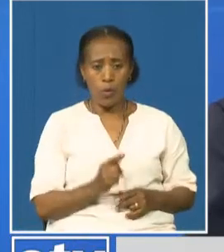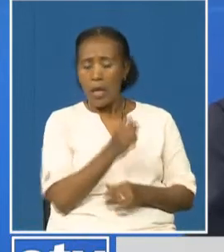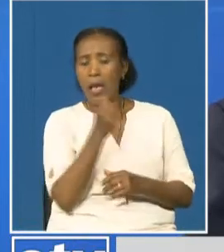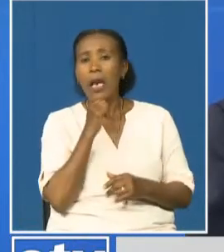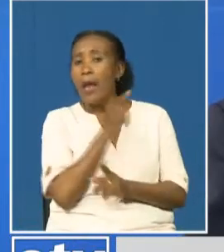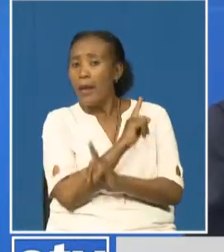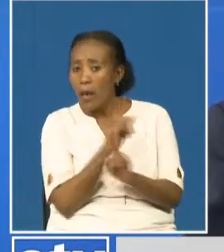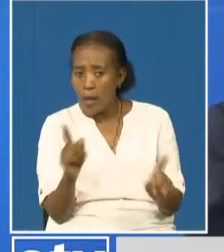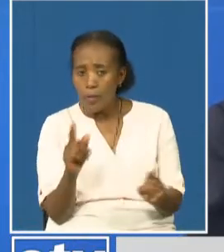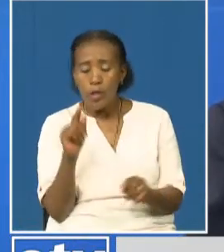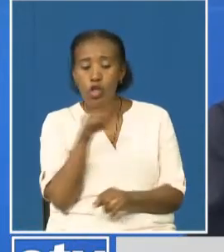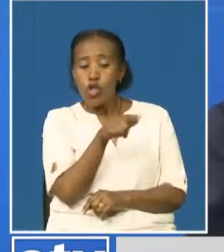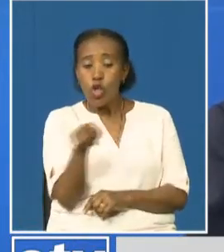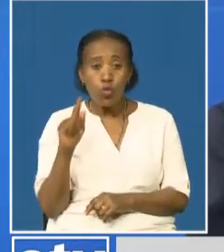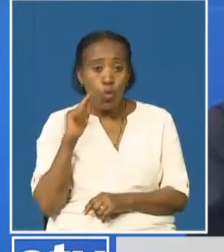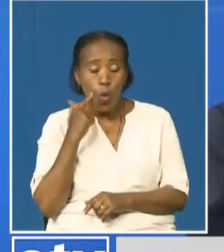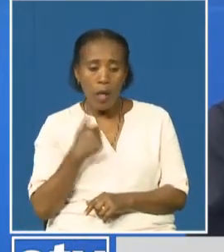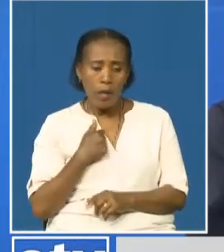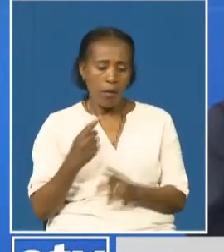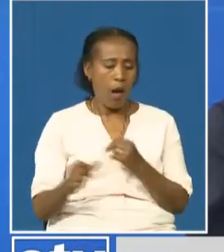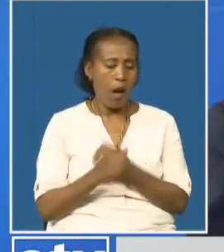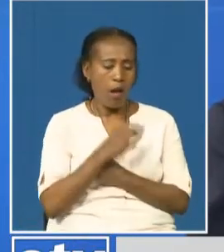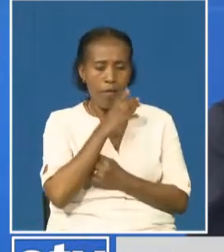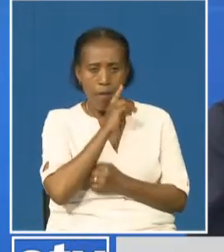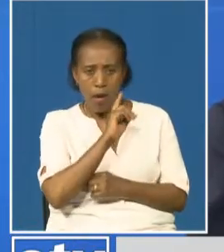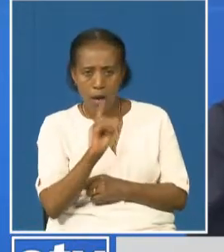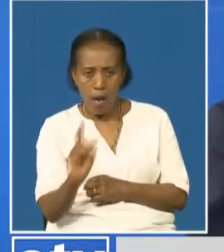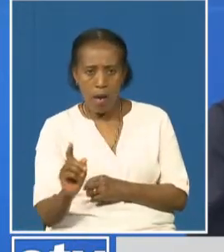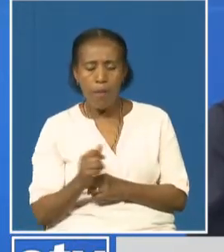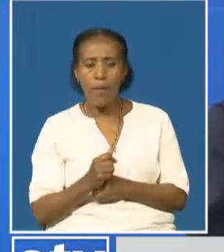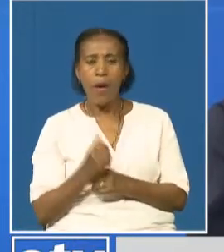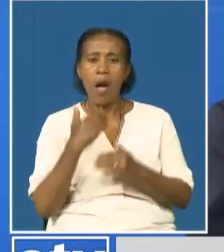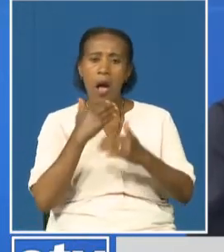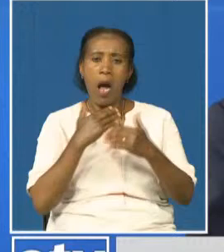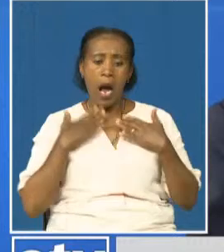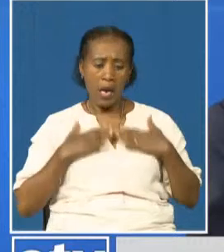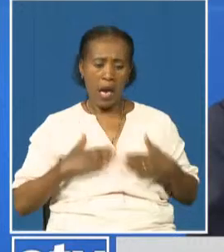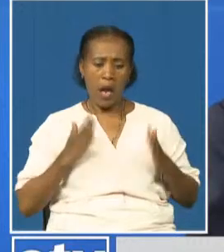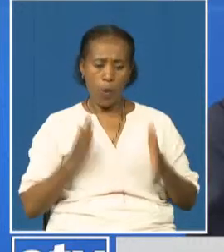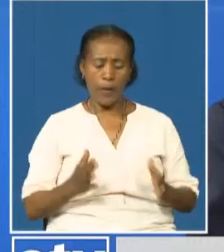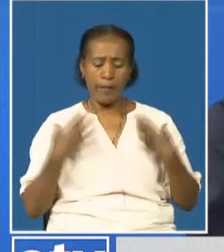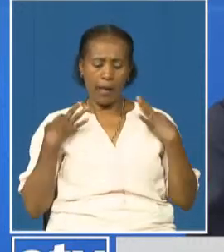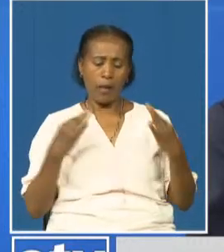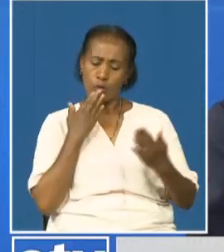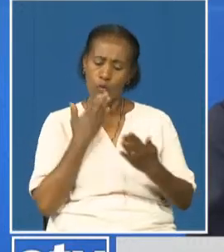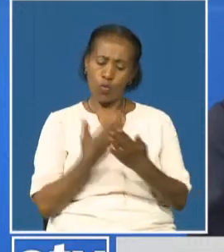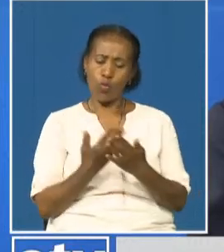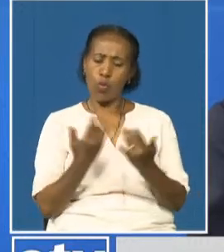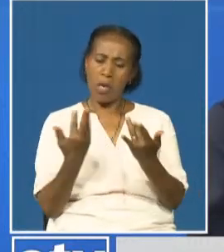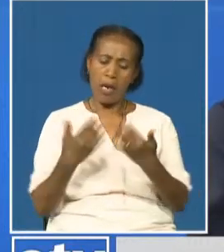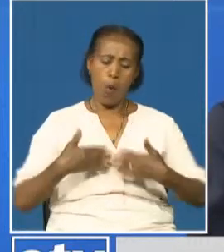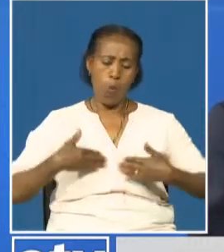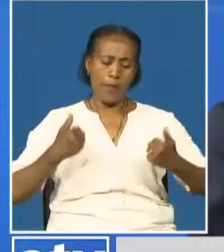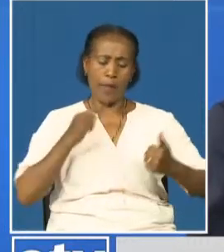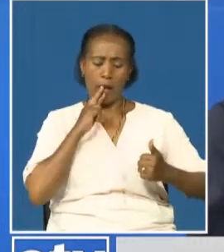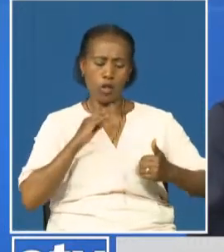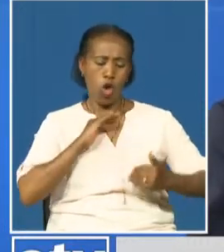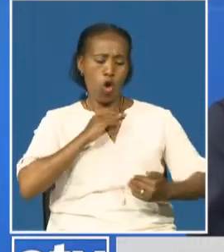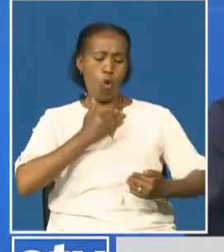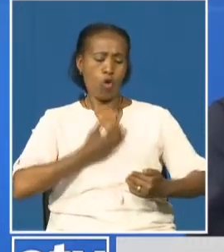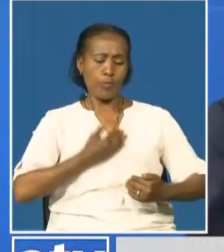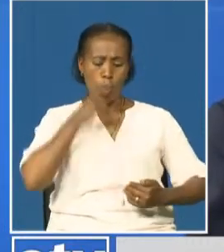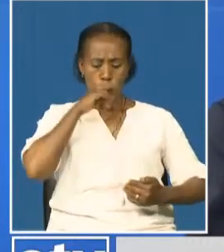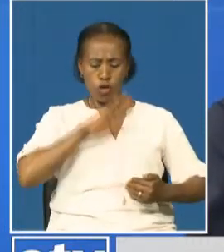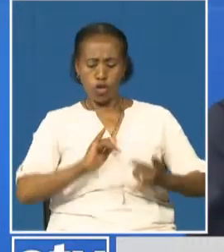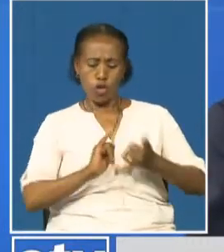ሌላ አይደለም። እነሱ እንኳን እኔ አልጠቃም አካላዊ ጤንነቴ ጥሩ ነው ገና ወጣት ነኝ ጎረምሳ ነኝ ልጅ